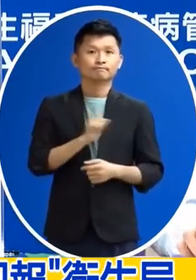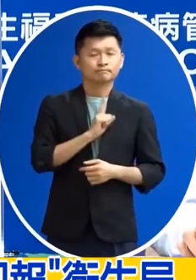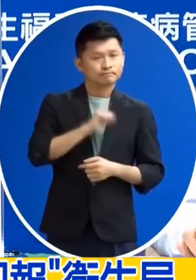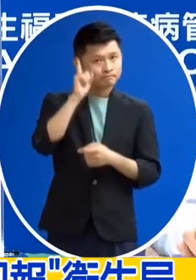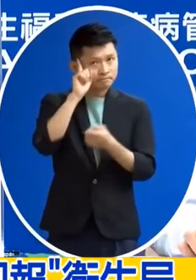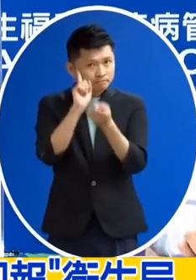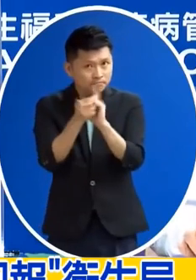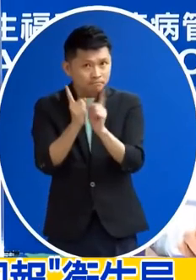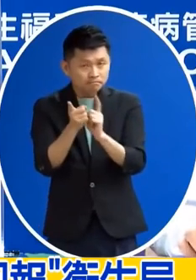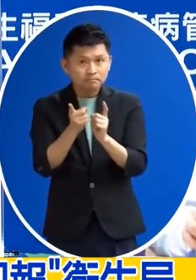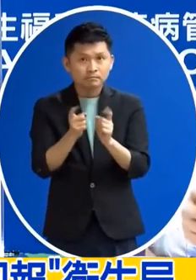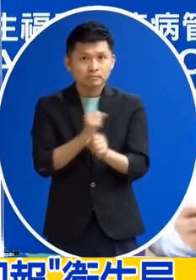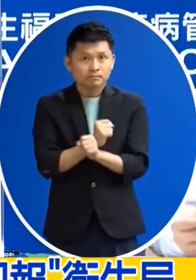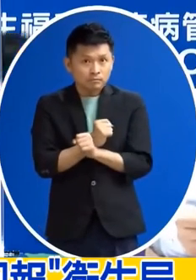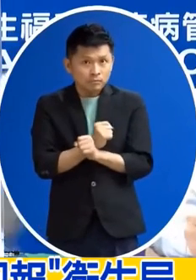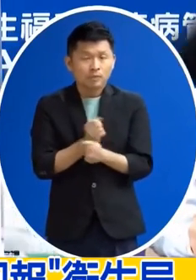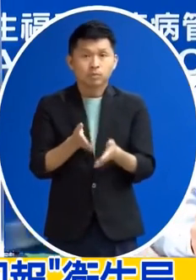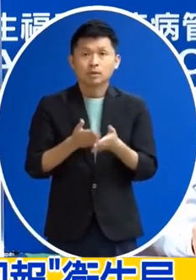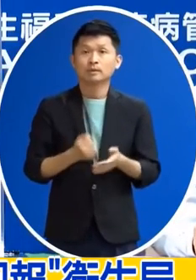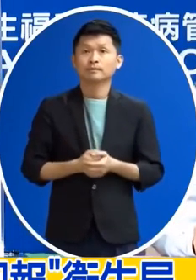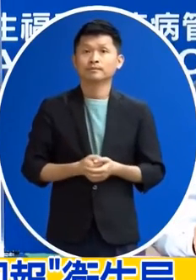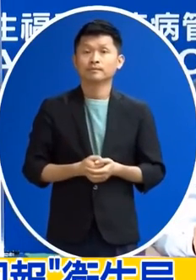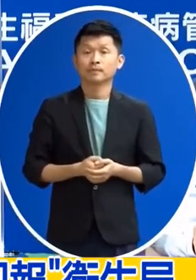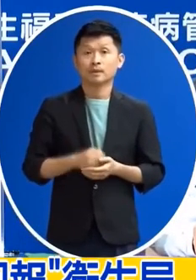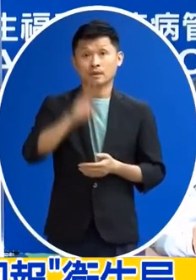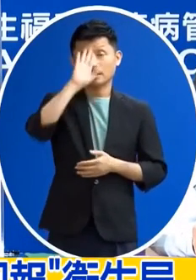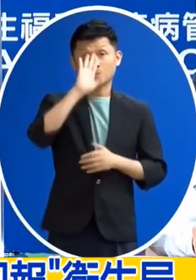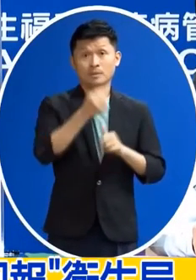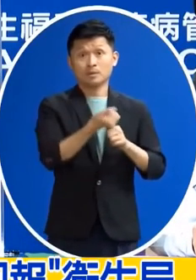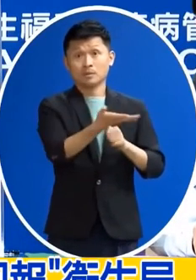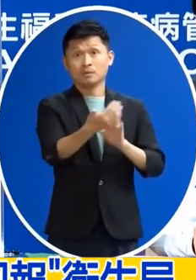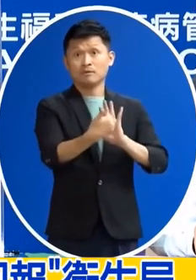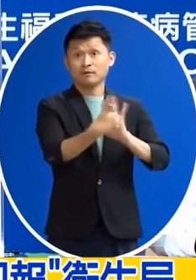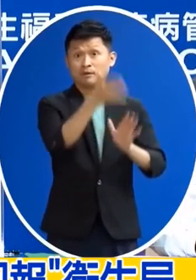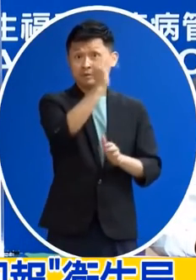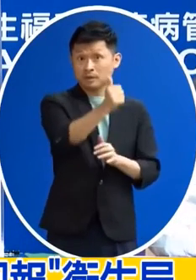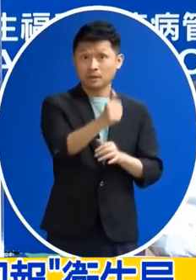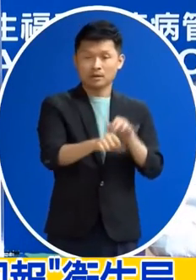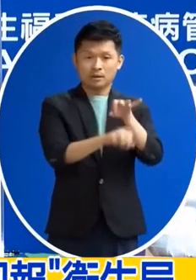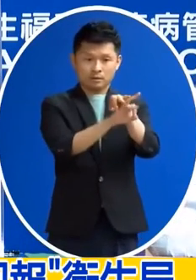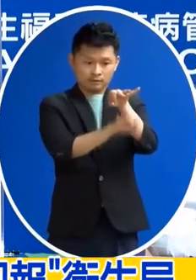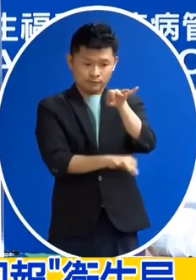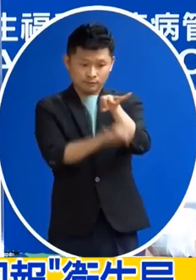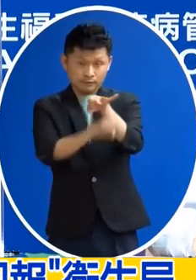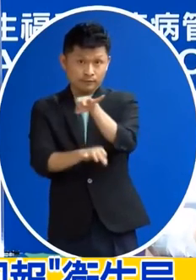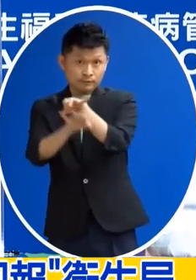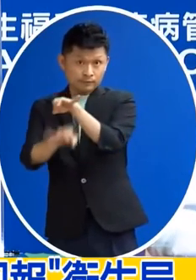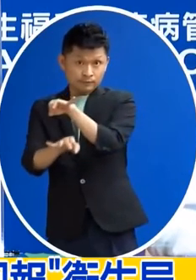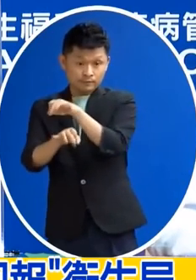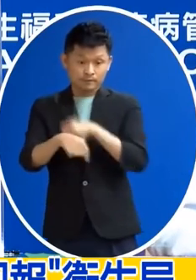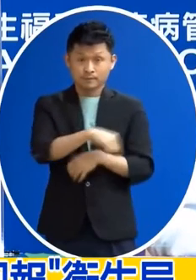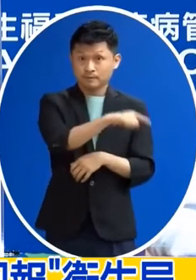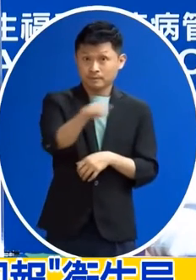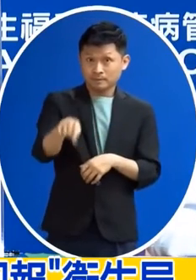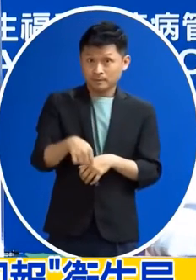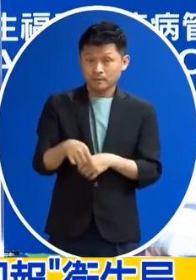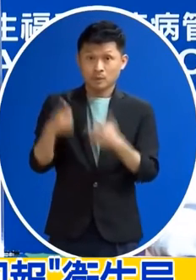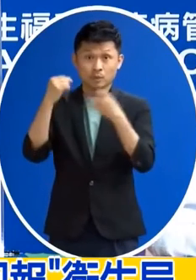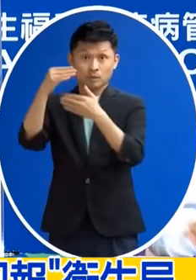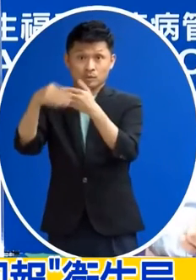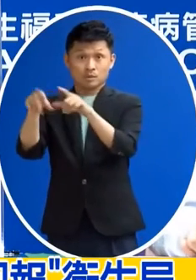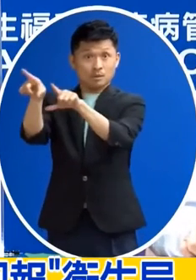变，然后会等于是在由防疫长或负责人在造册的时候，根据我们的基本的原